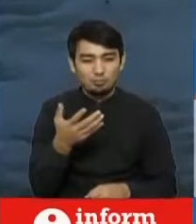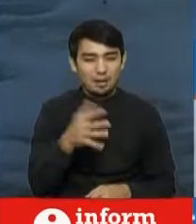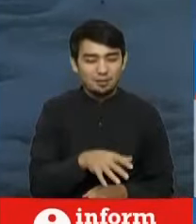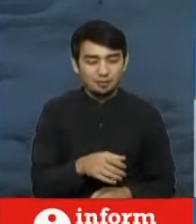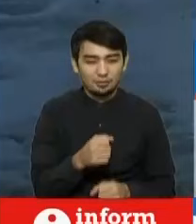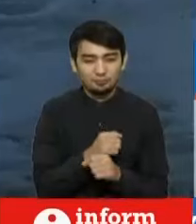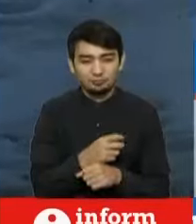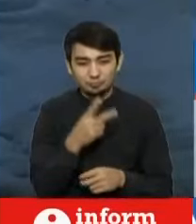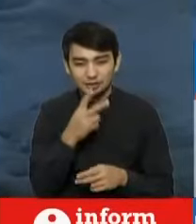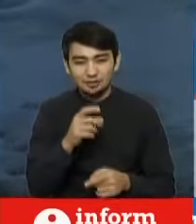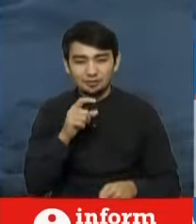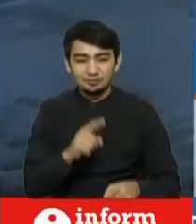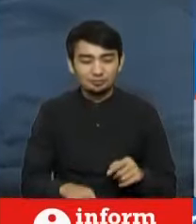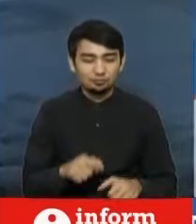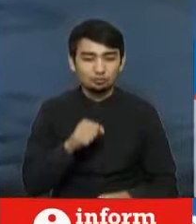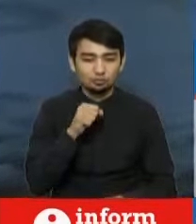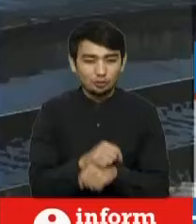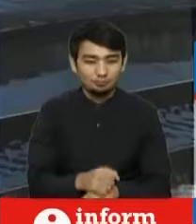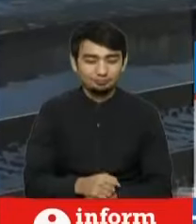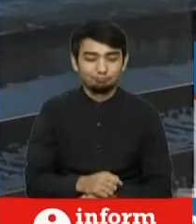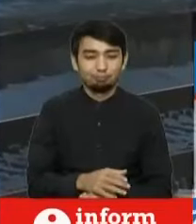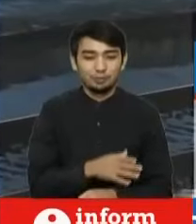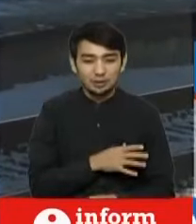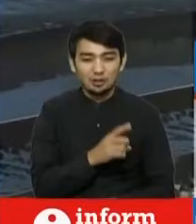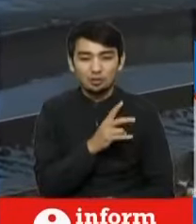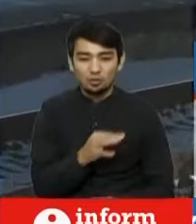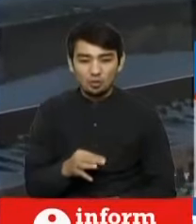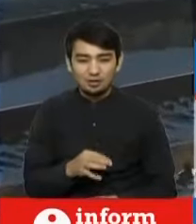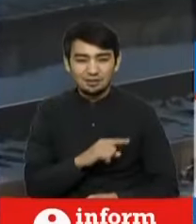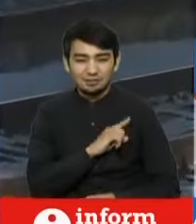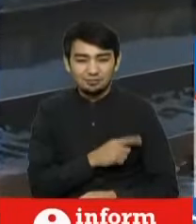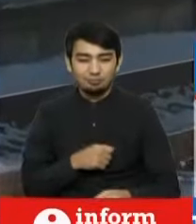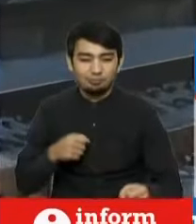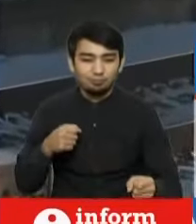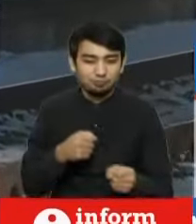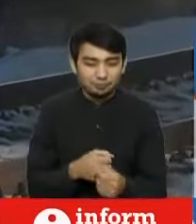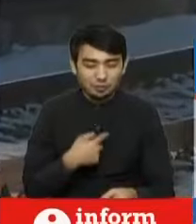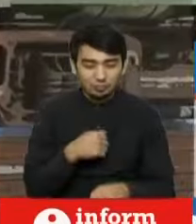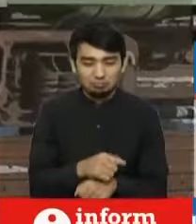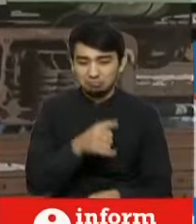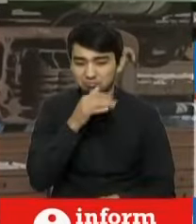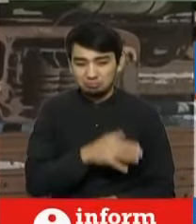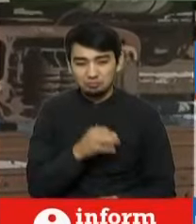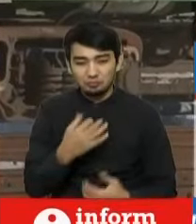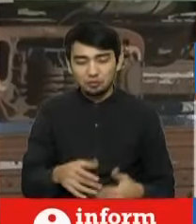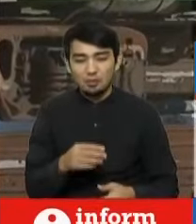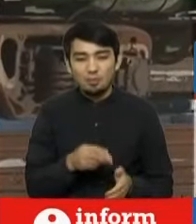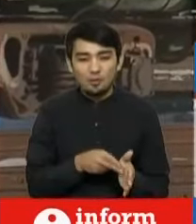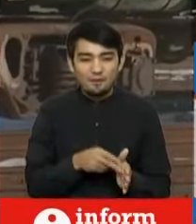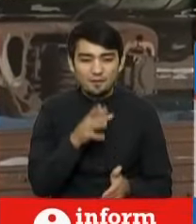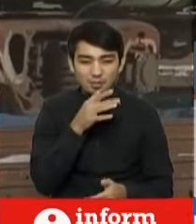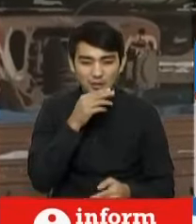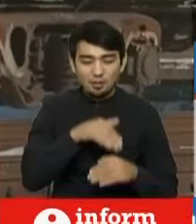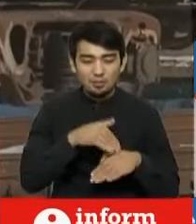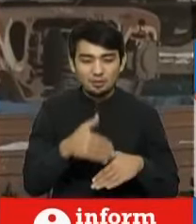түйені көріп шұғыл тежегішті басқан. Бірақ қақ соқтығысудың алдын алу мүмкін болмапты. Соның салдарынан пойыз уақытынан